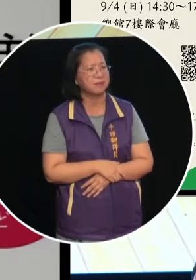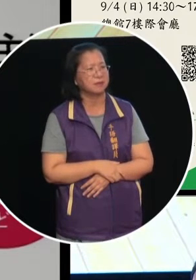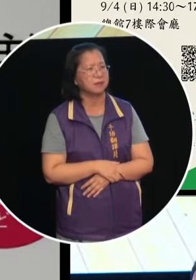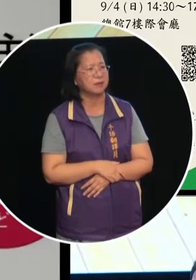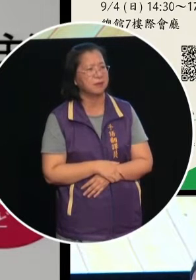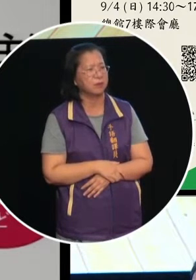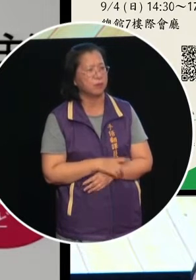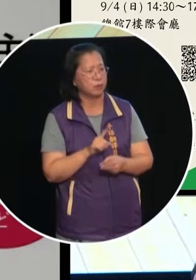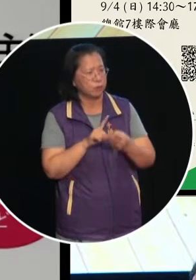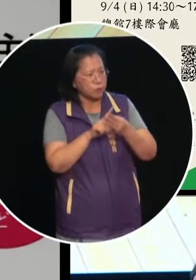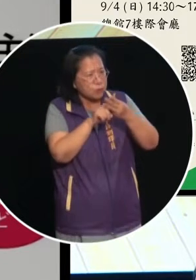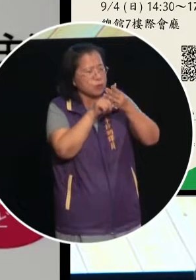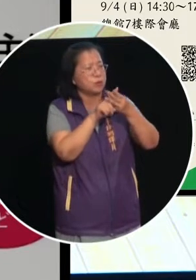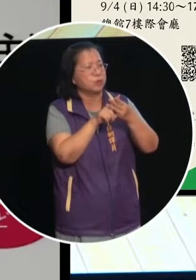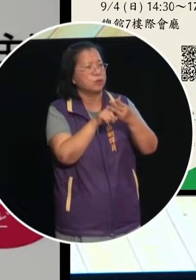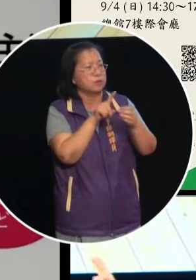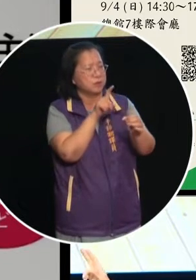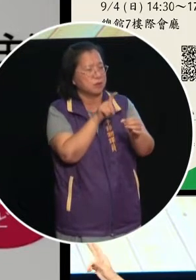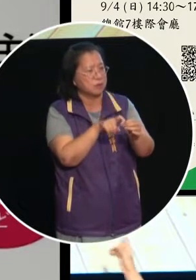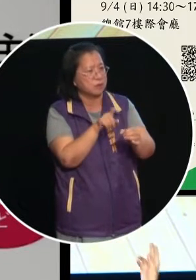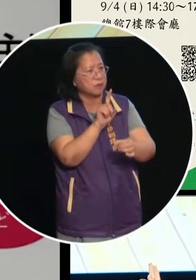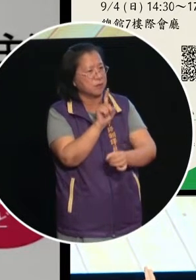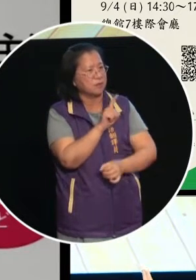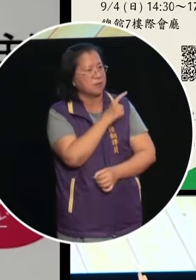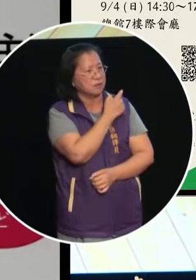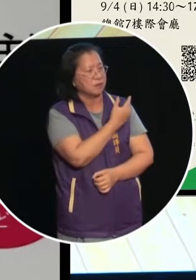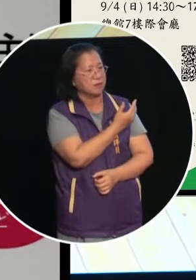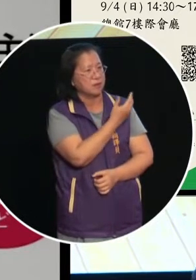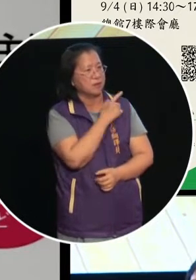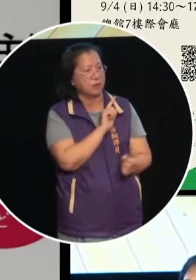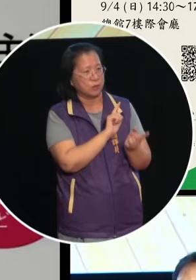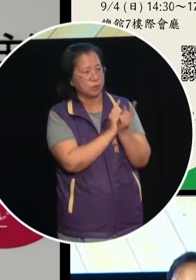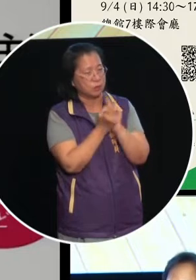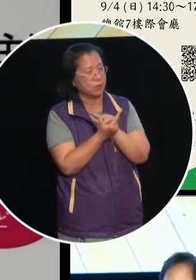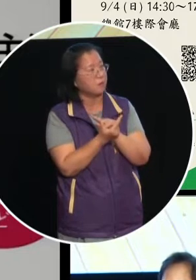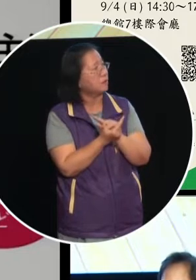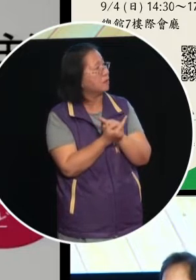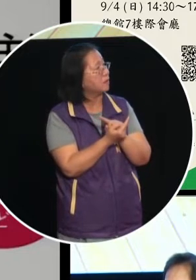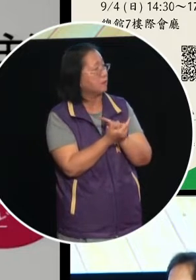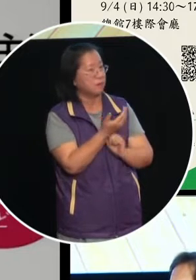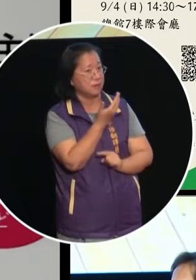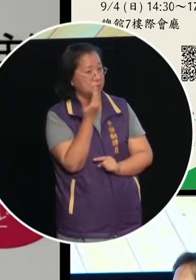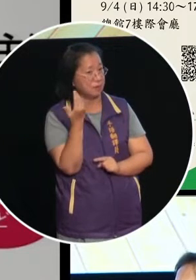心权力的核心是转移到这边，这个是很明显的。